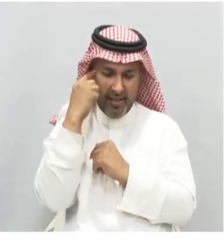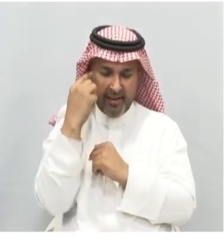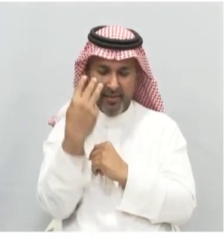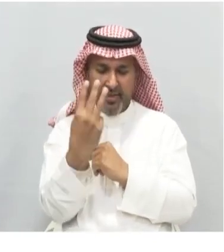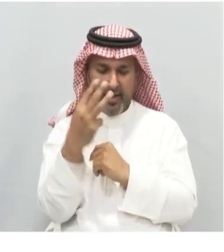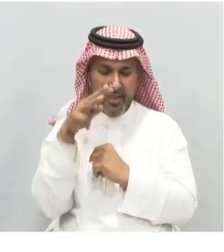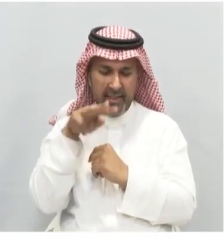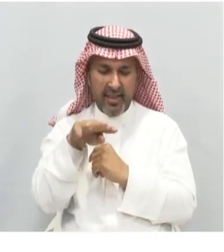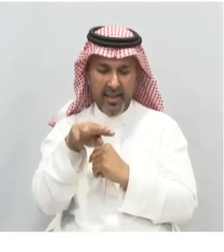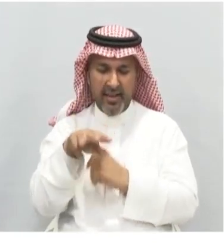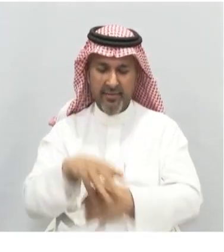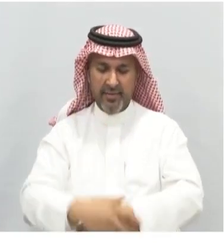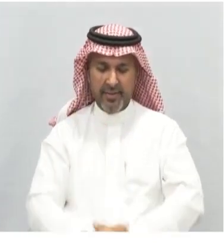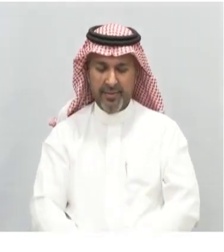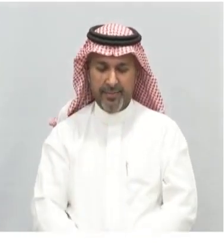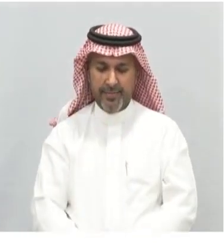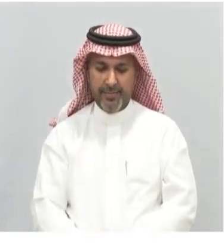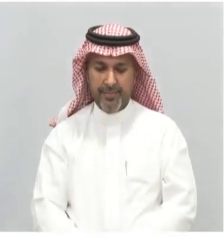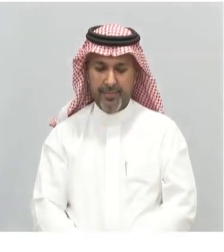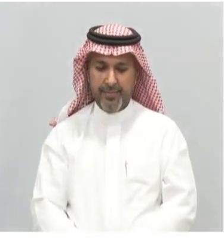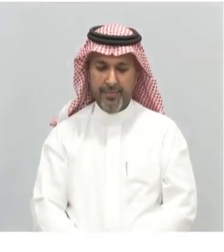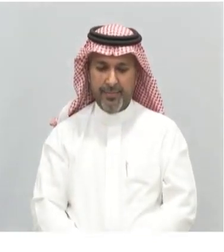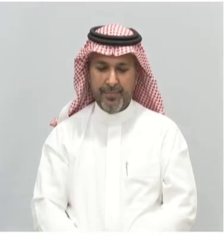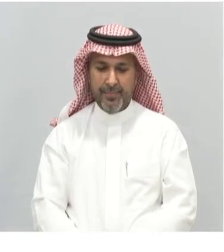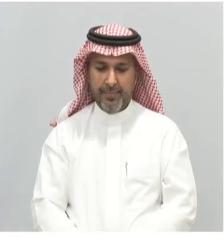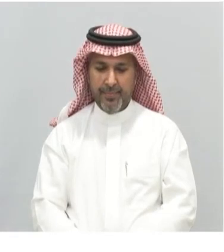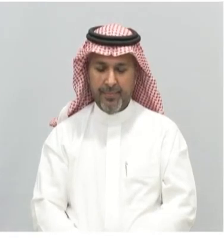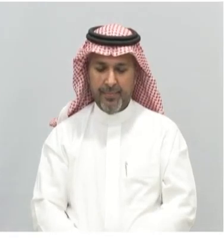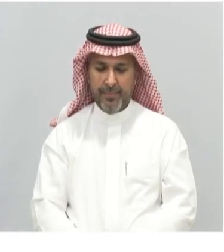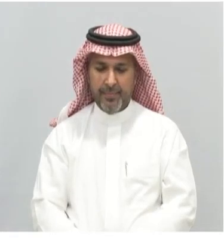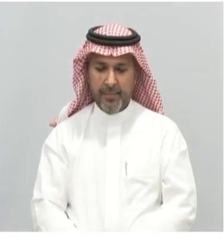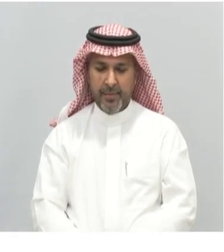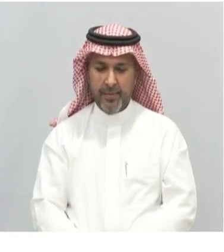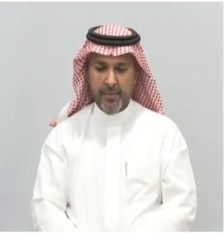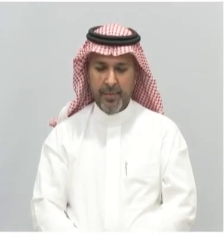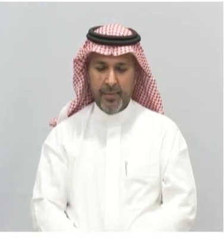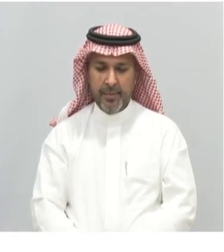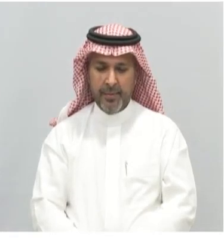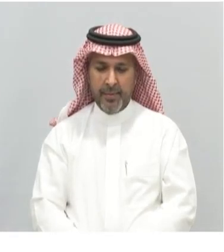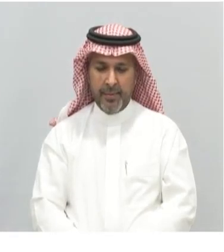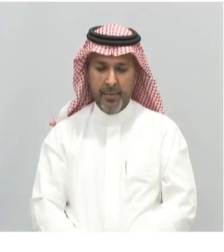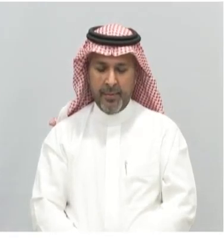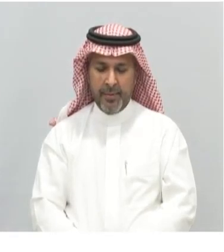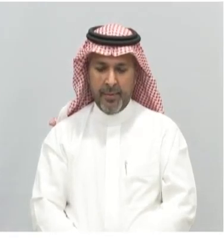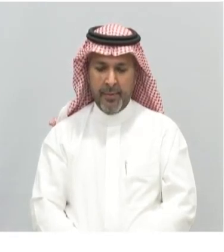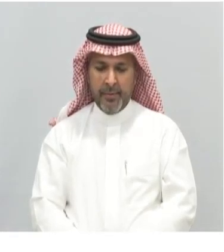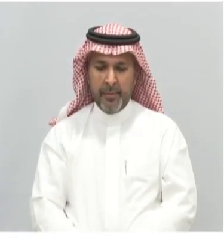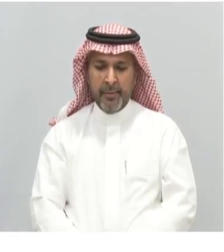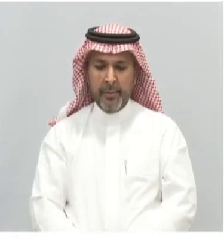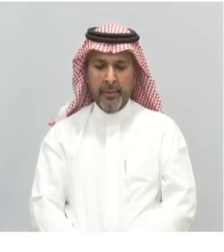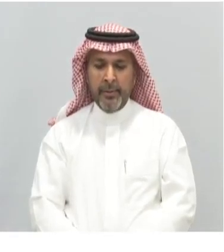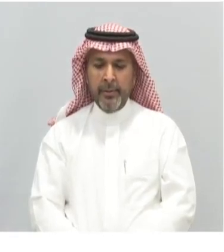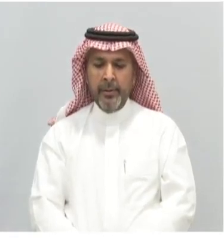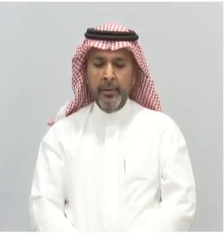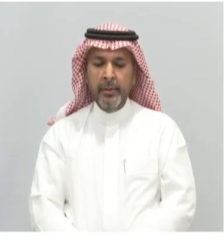فتكون هنا ويكون الاجابه 3000 بارك الله فيكم اذا بهذا الشكل اجبنا على السؤال